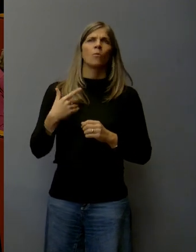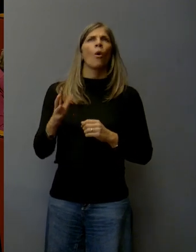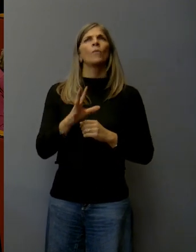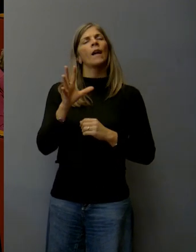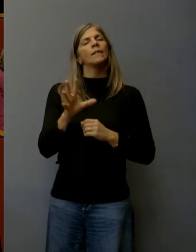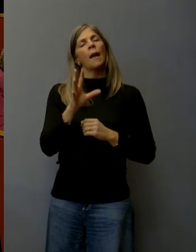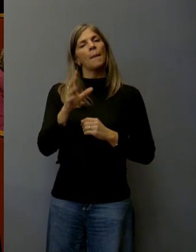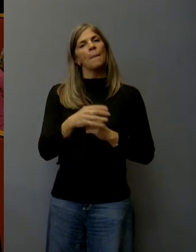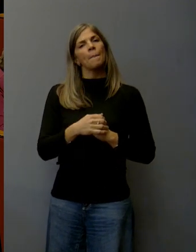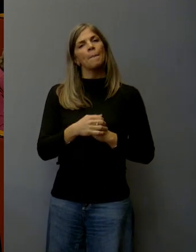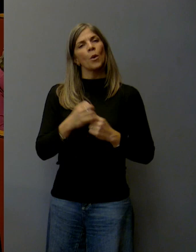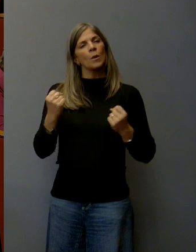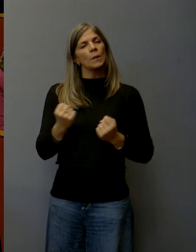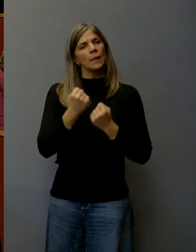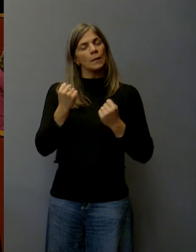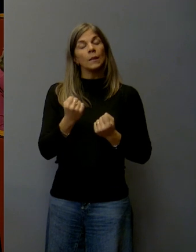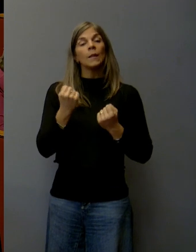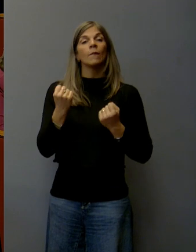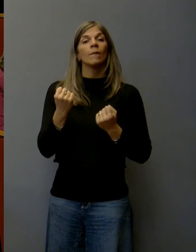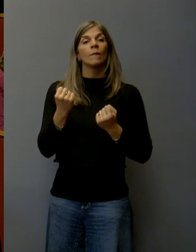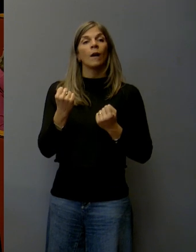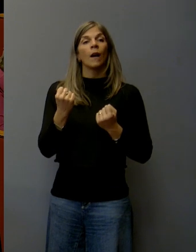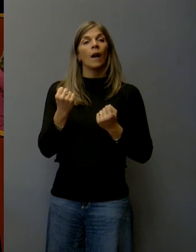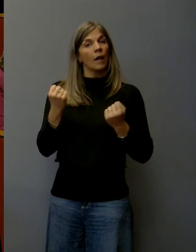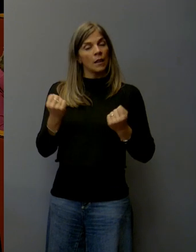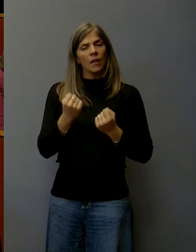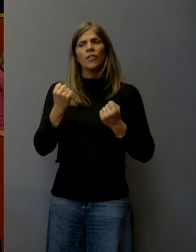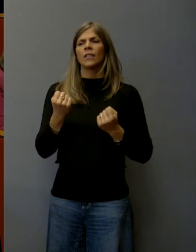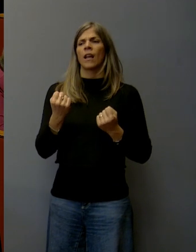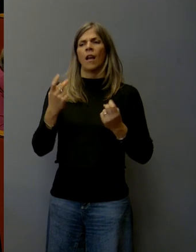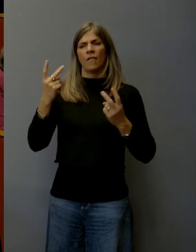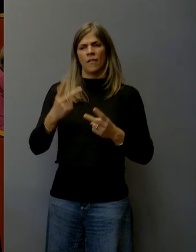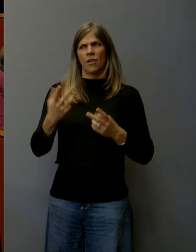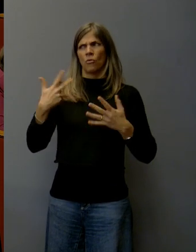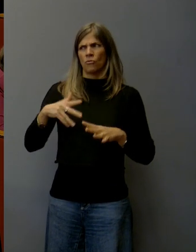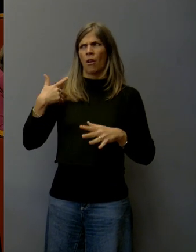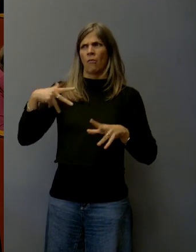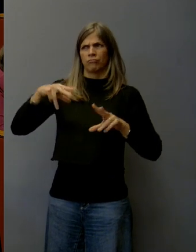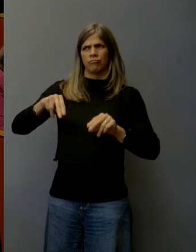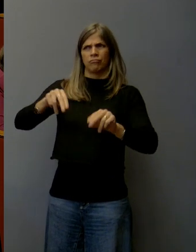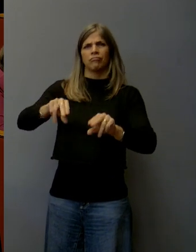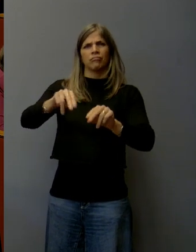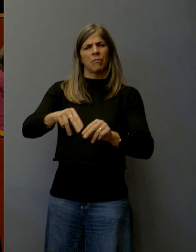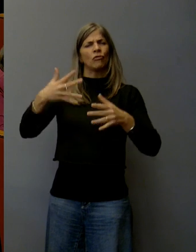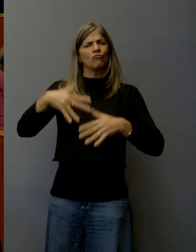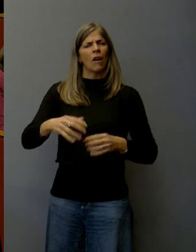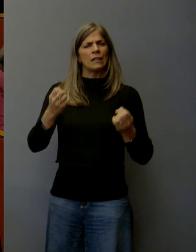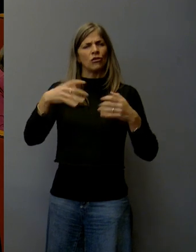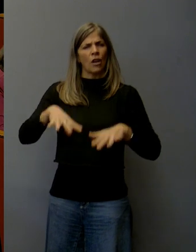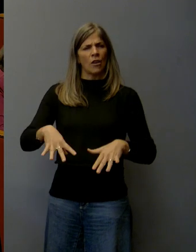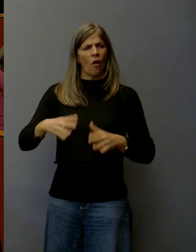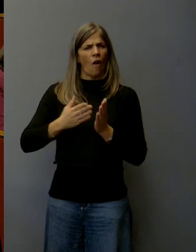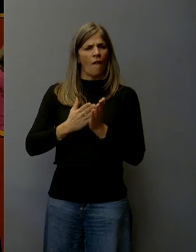di iniziativa Tra l'altro che si rinnova da più di 19 anni e il